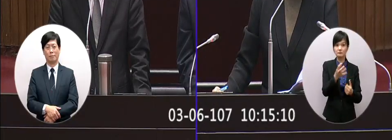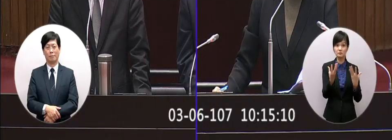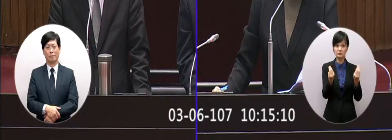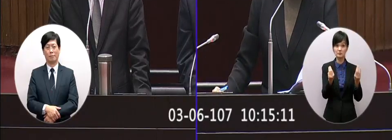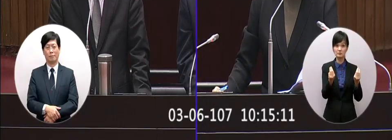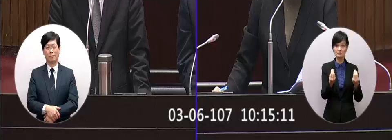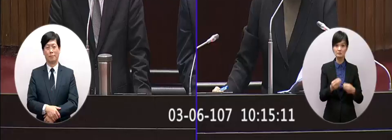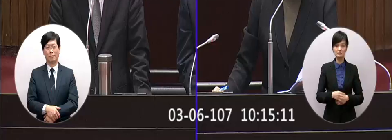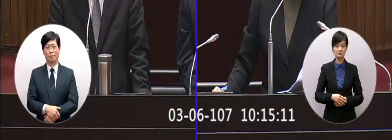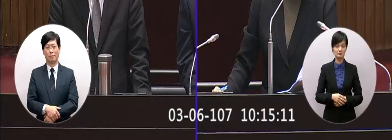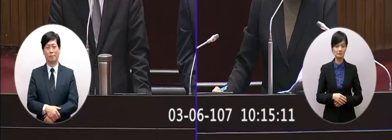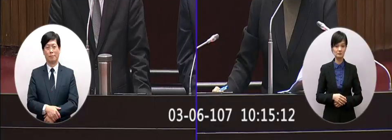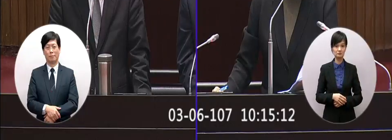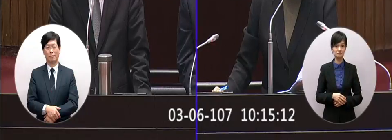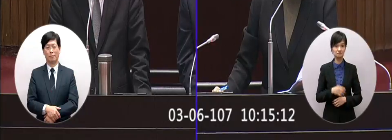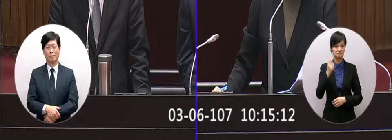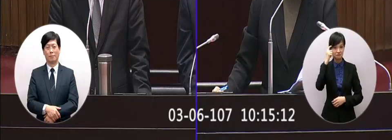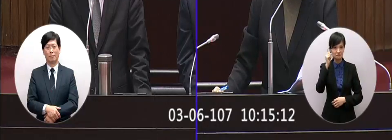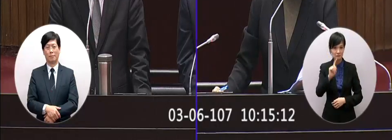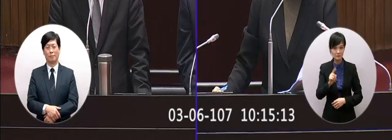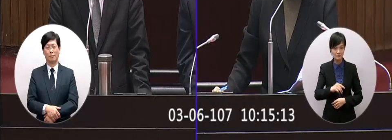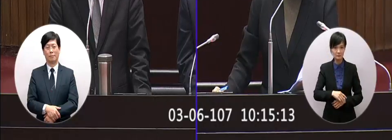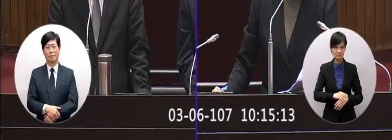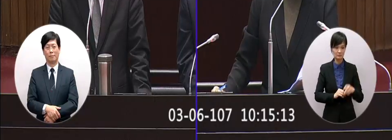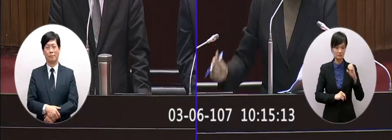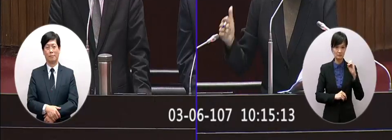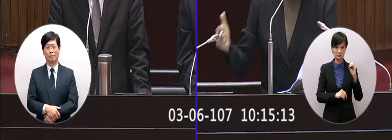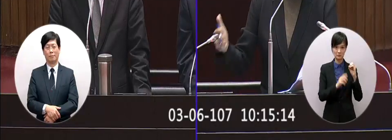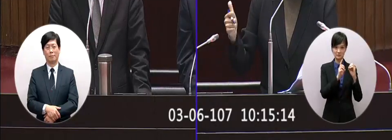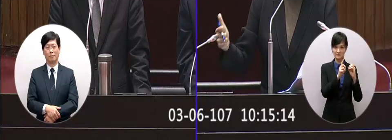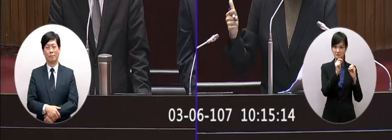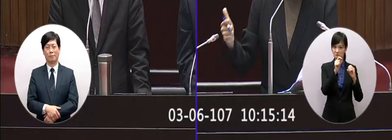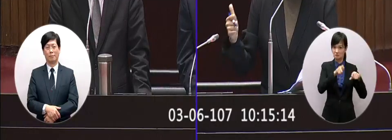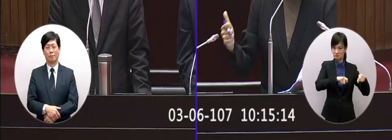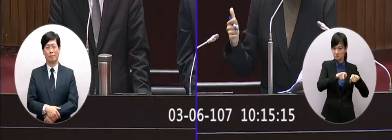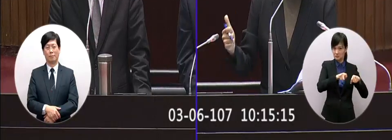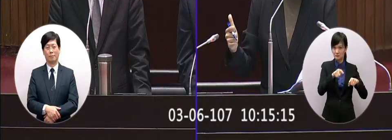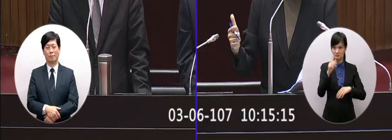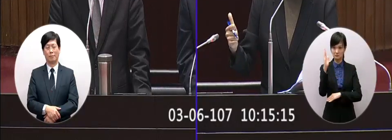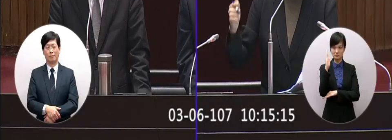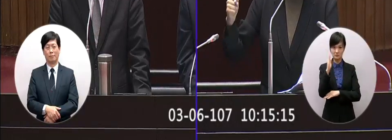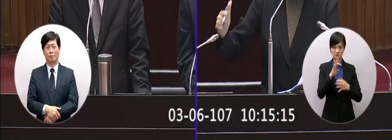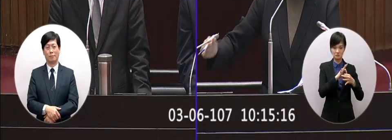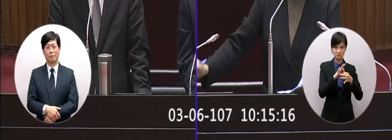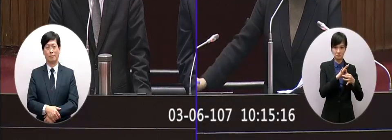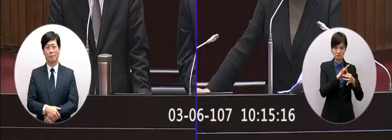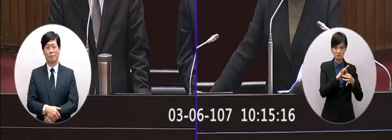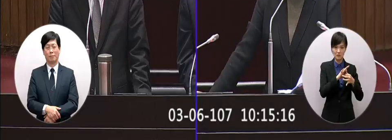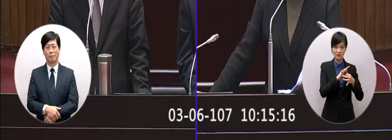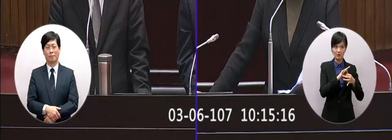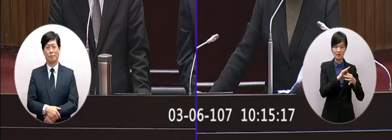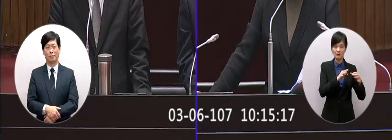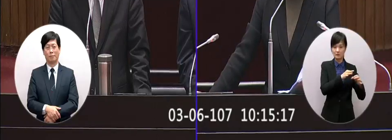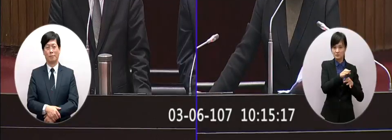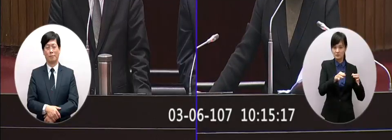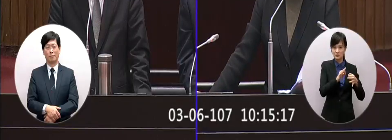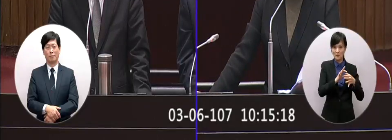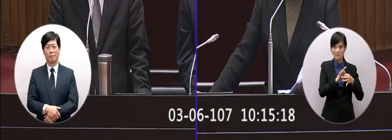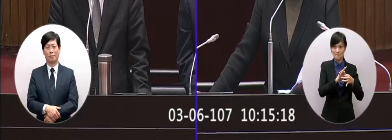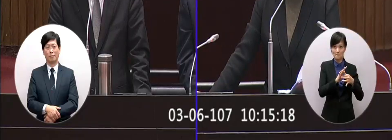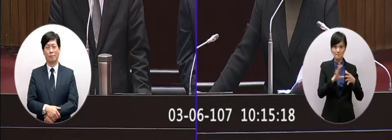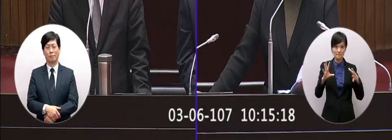显然，你们为了新南向的 ODA， 你们把政经不分离除罪化了。在立法